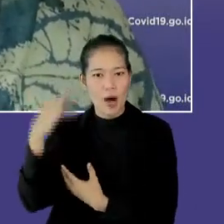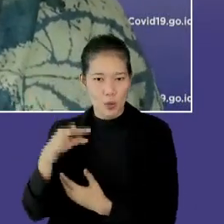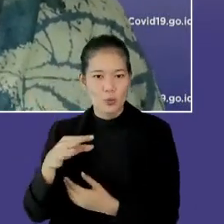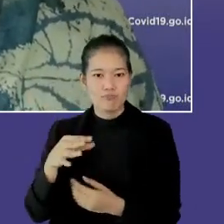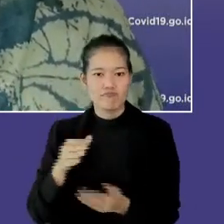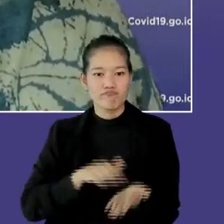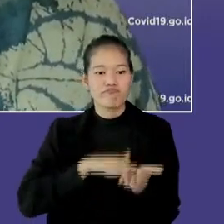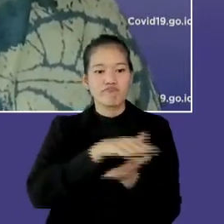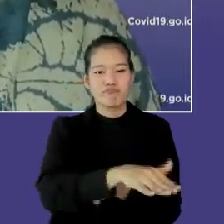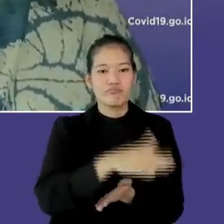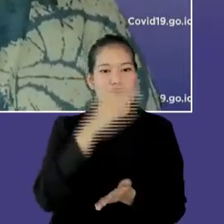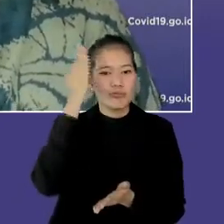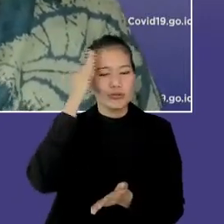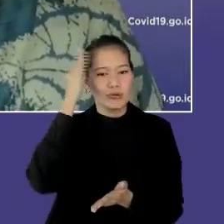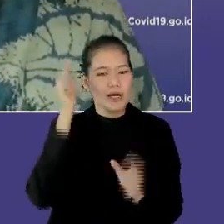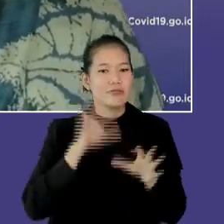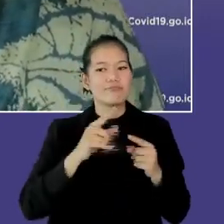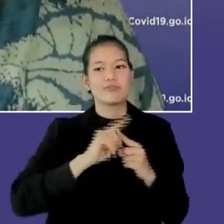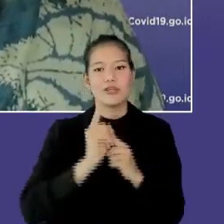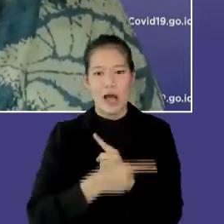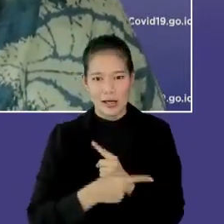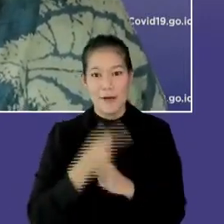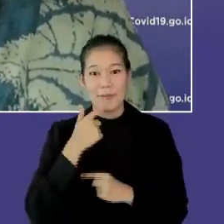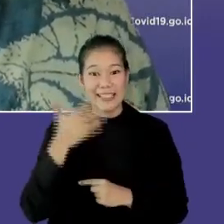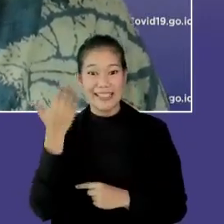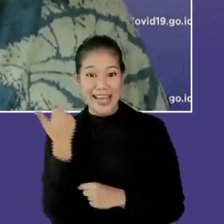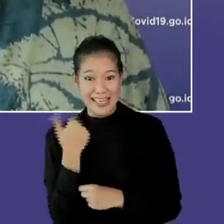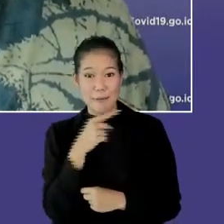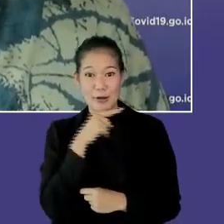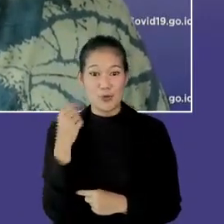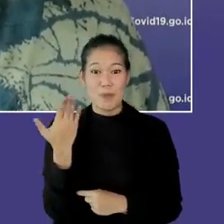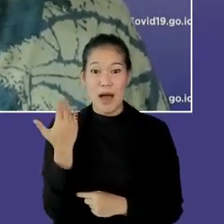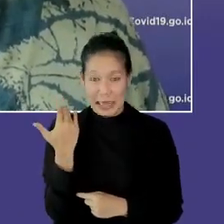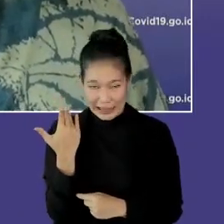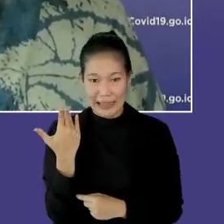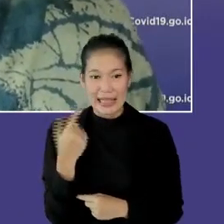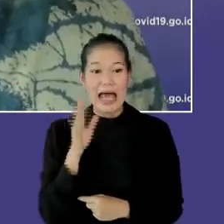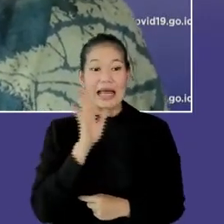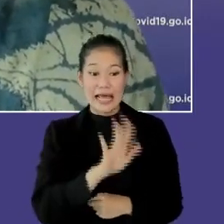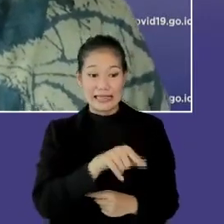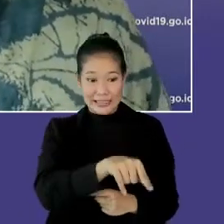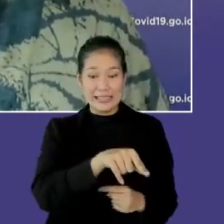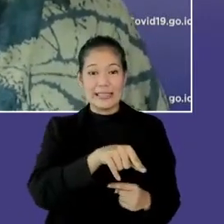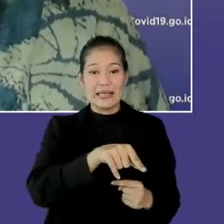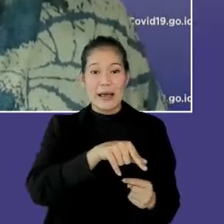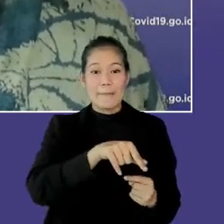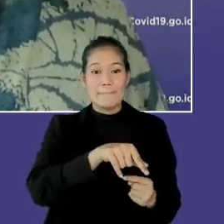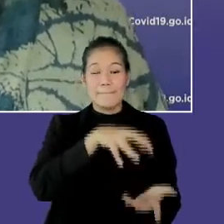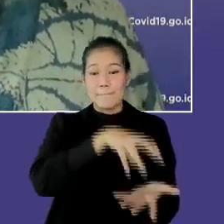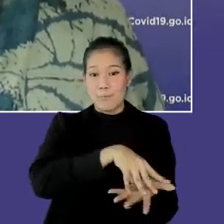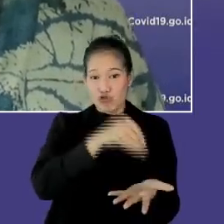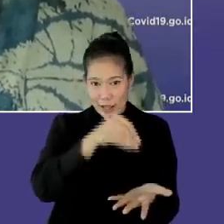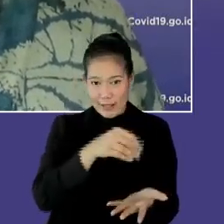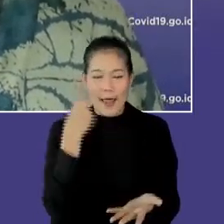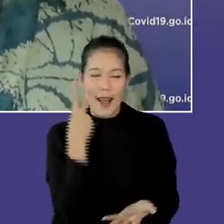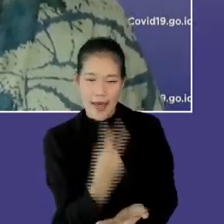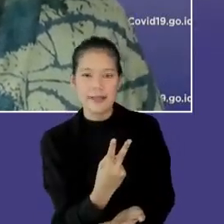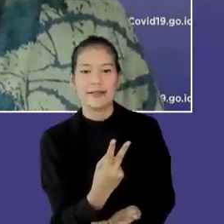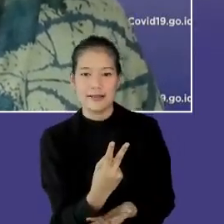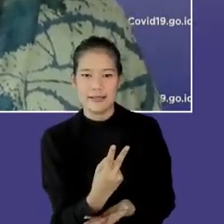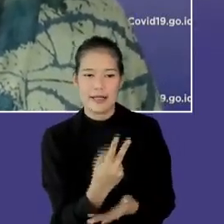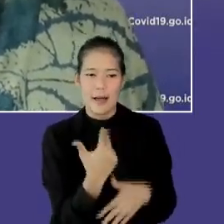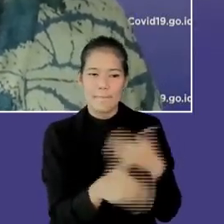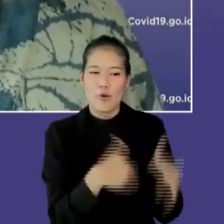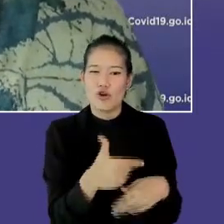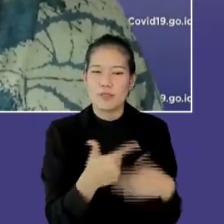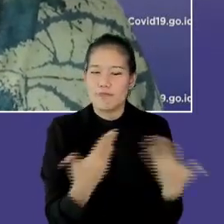Ketua Satgas, kepada Comment Center yang saya sampaikan pekan lalu. Comment Center inilah yang nanti akan menggerakkan. Kita coba lihat improvementnya, saat ini sudah